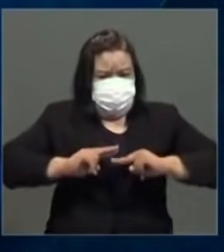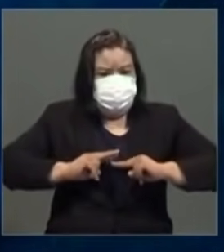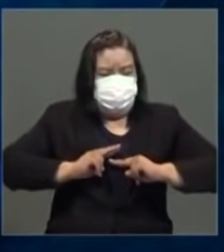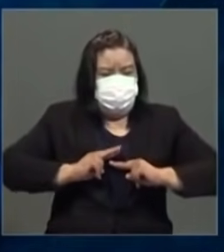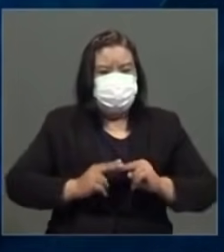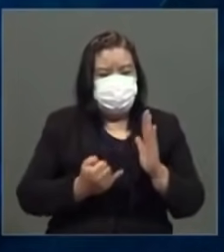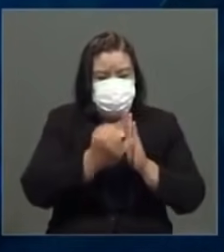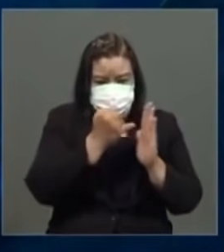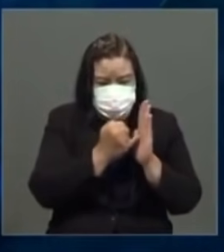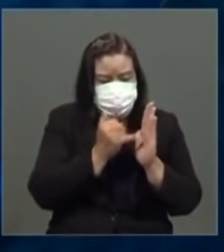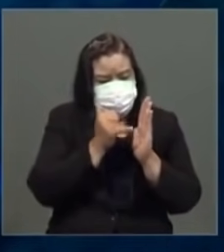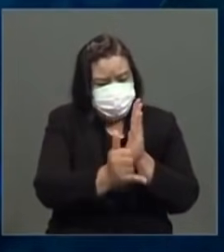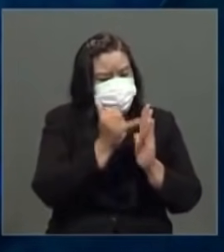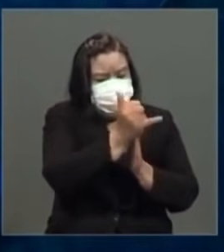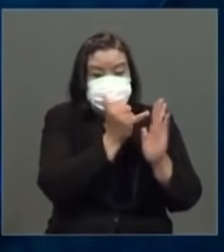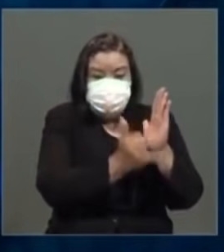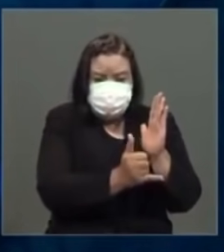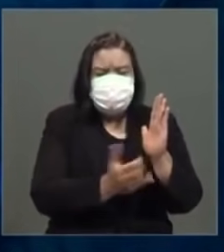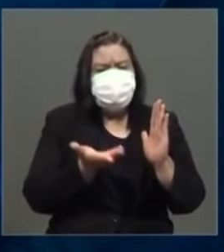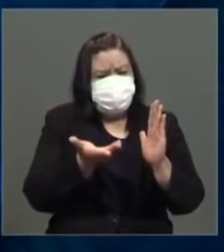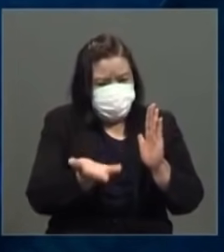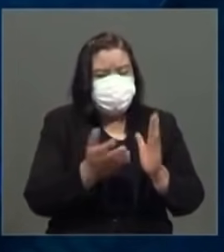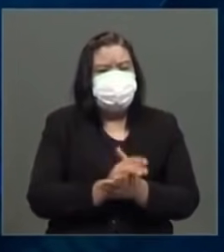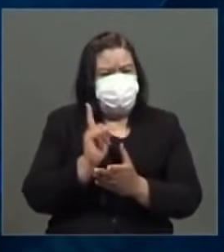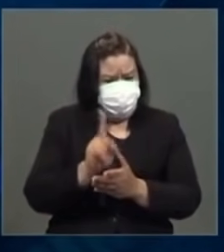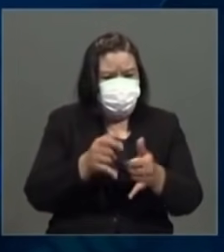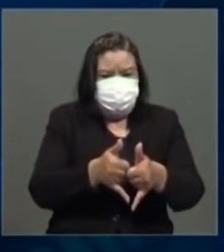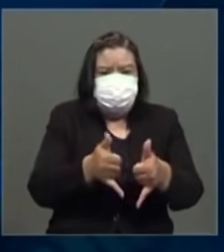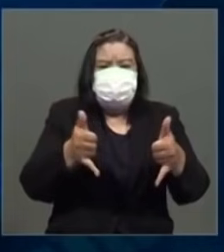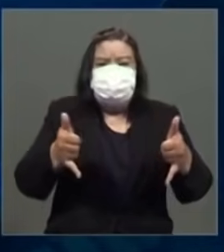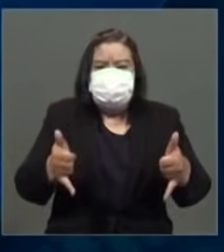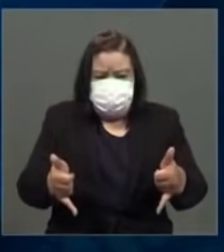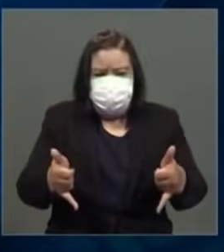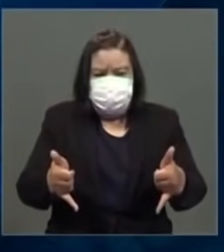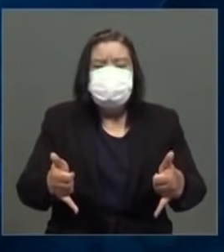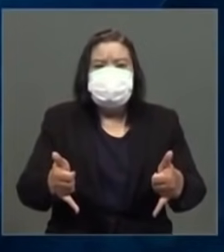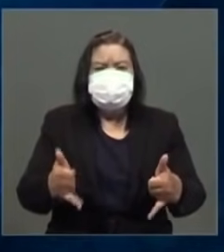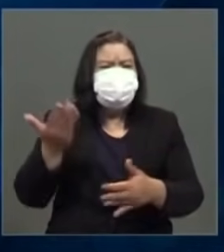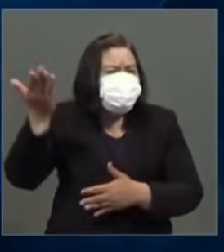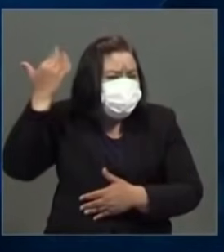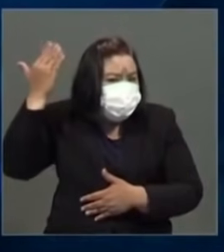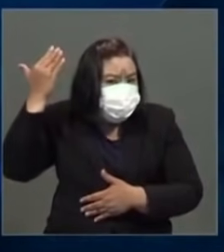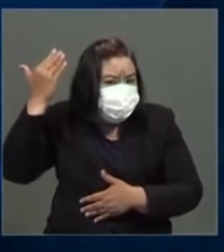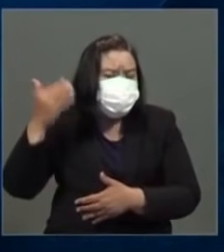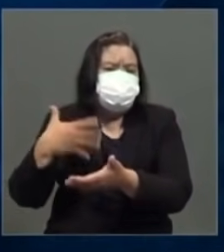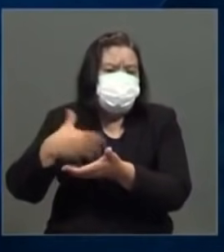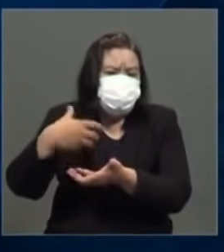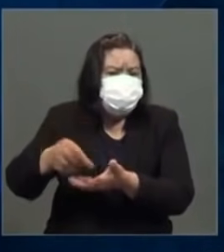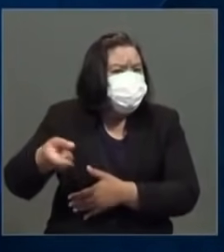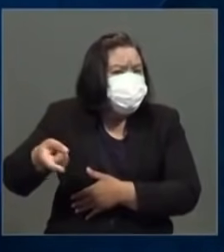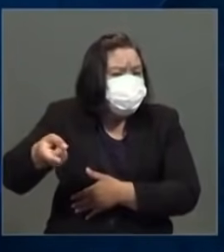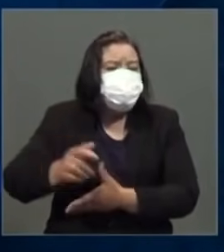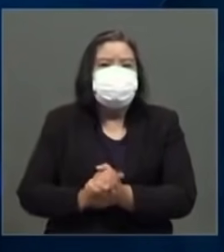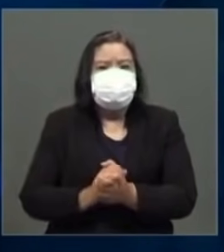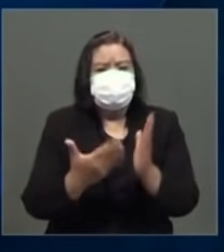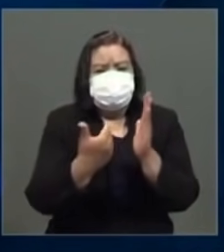านมีการสร้างระยะห่างนะครับผมอย่างที่ผมเคยพูดภาคอีสานเราพื้นที่กว้างขว